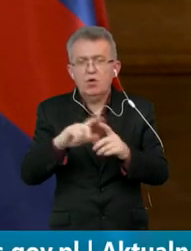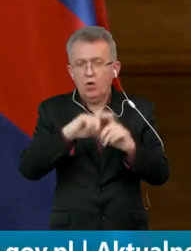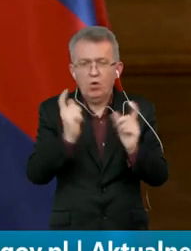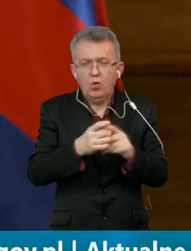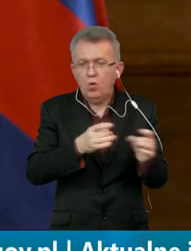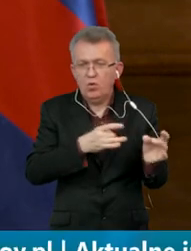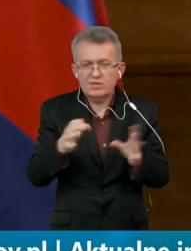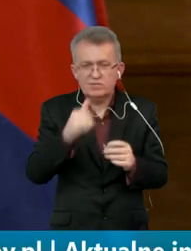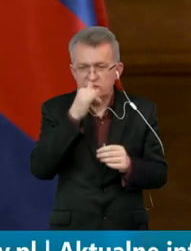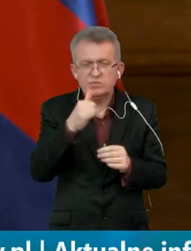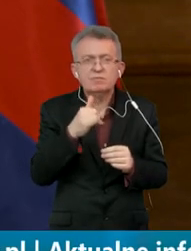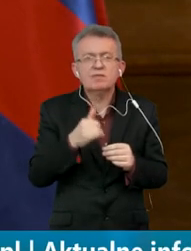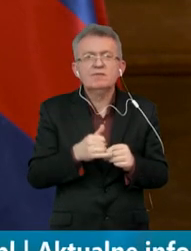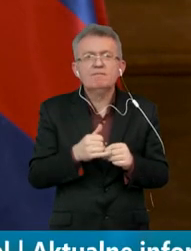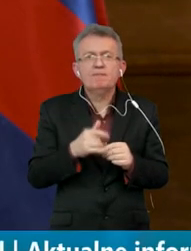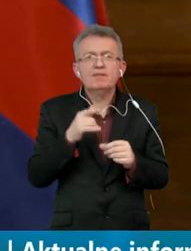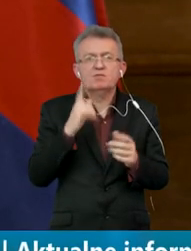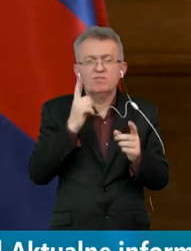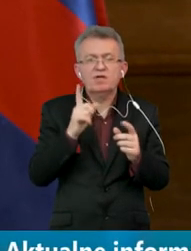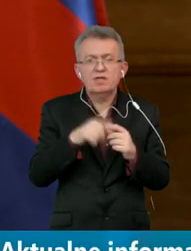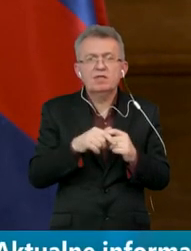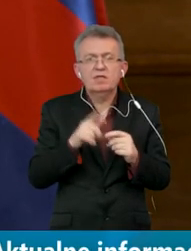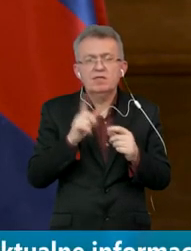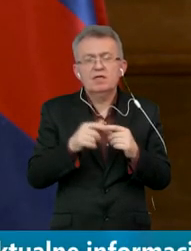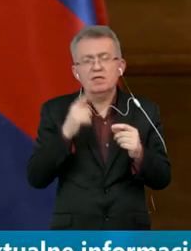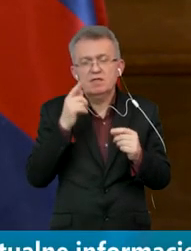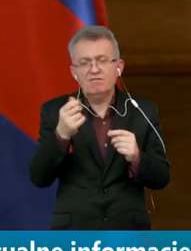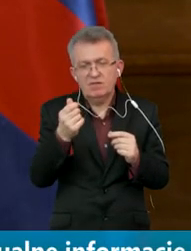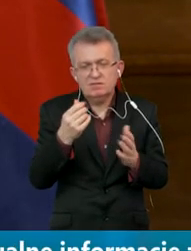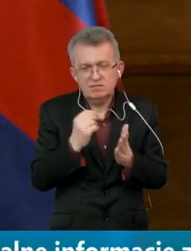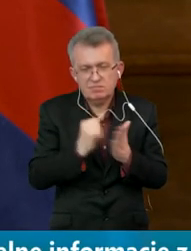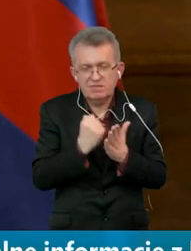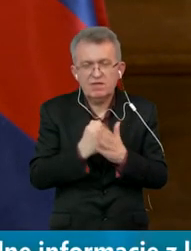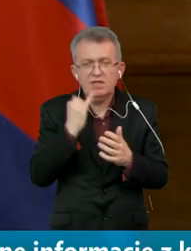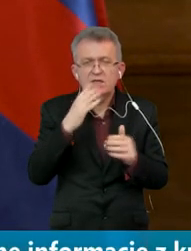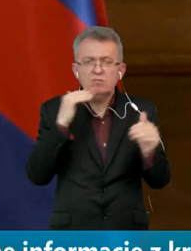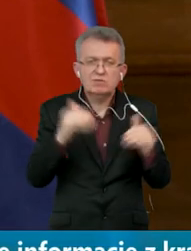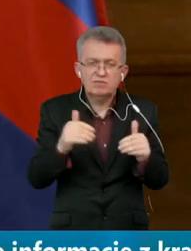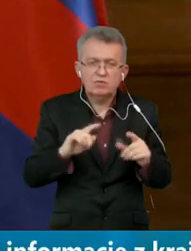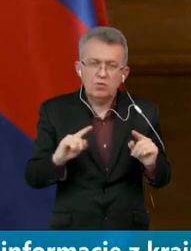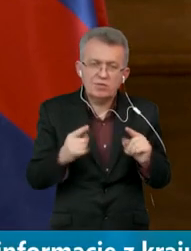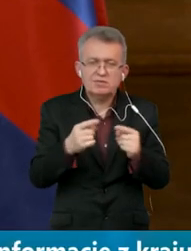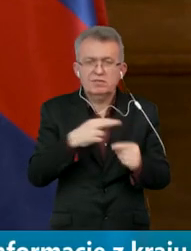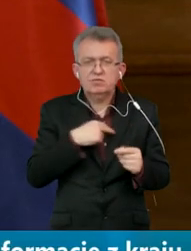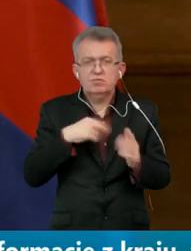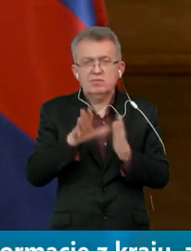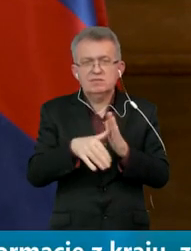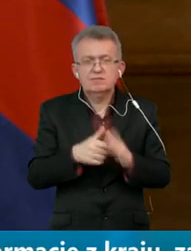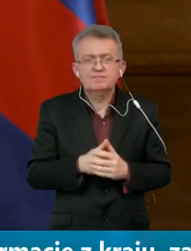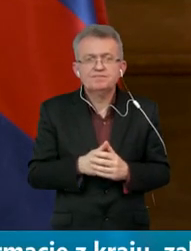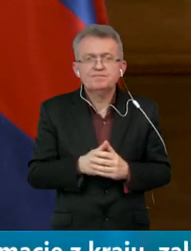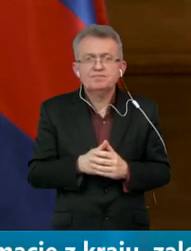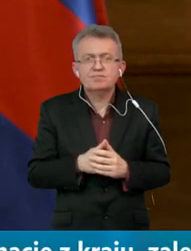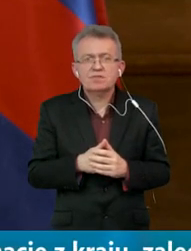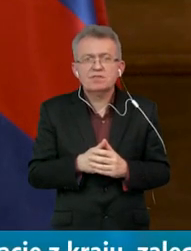zrobić jednocześnie, z uwagi oczywiście z jednej strony i na finanse, a z drugiej też i na możliwości organizacyjne naszego miasta. Moi